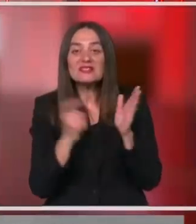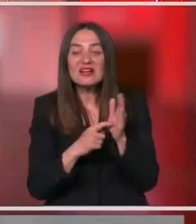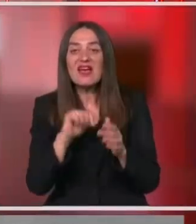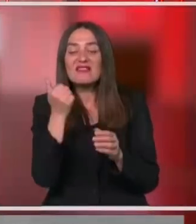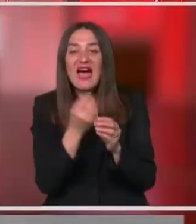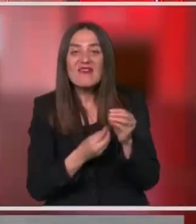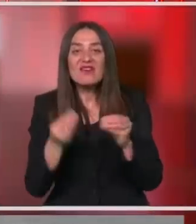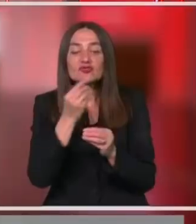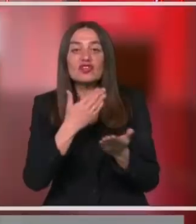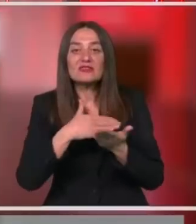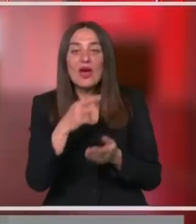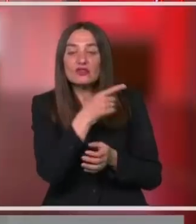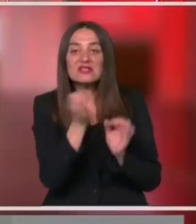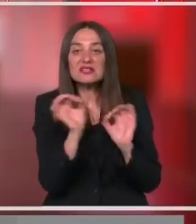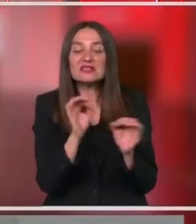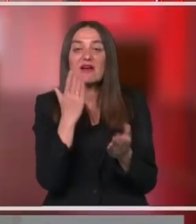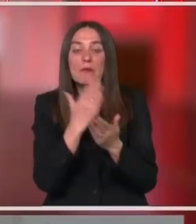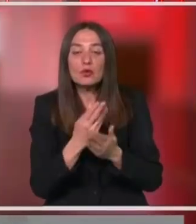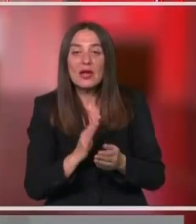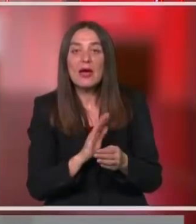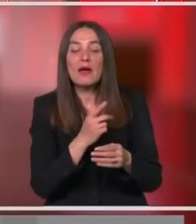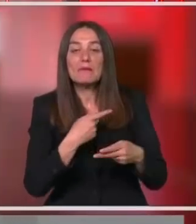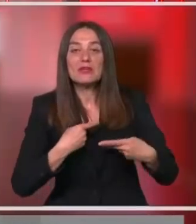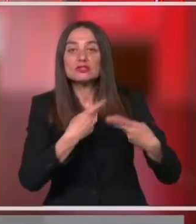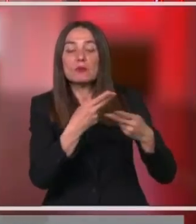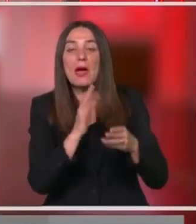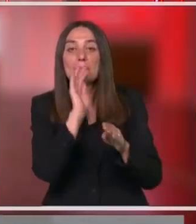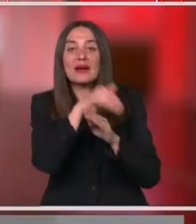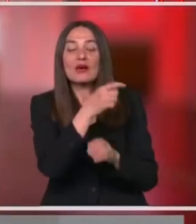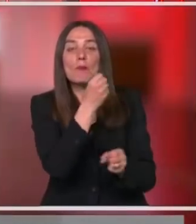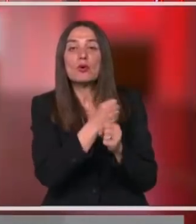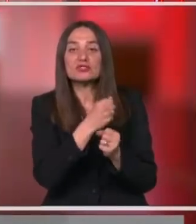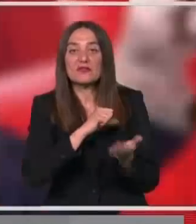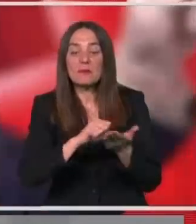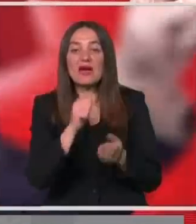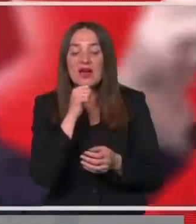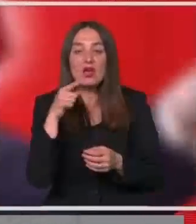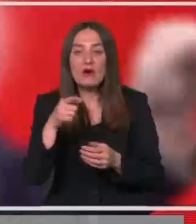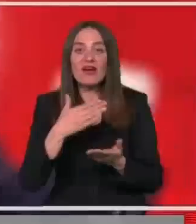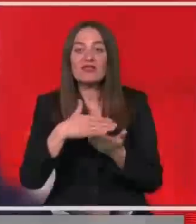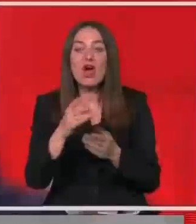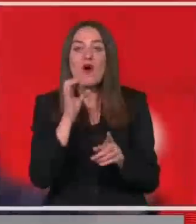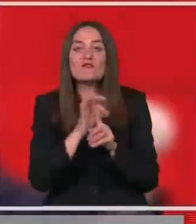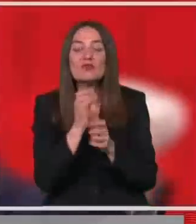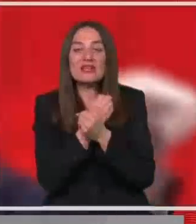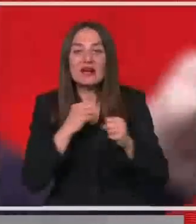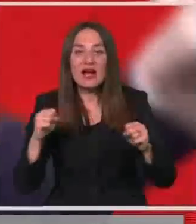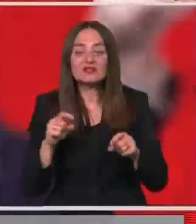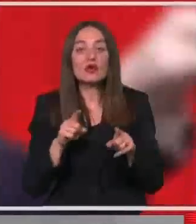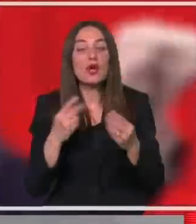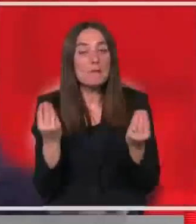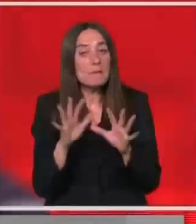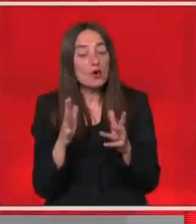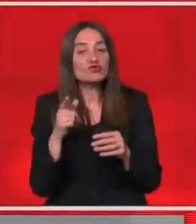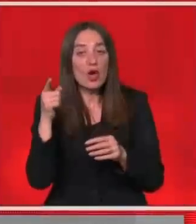najveći deo tih sredstava bude distribuiran preko poslovnih banaka. Čak i ovaj deo preko Fonda za razvoj. Možda i on